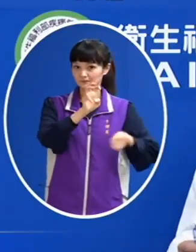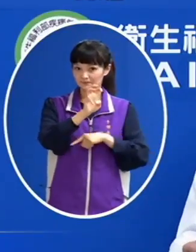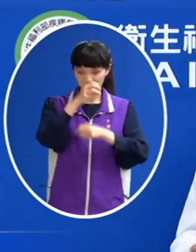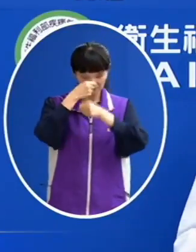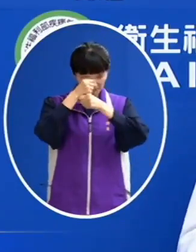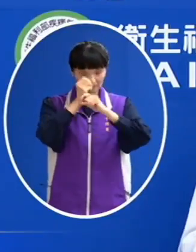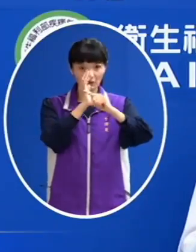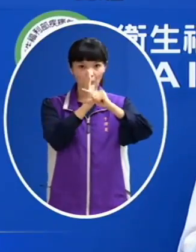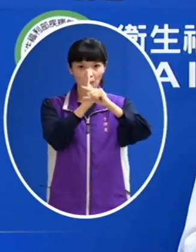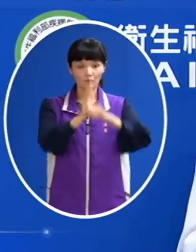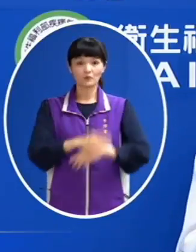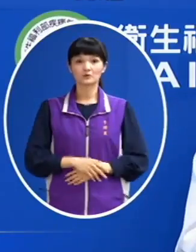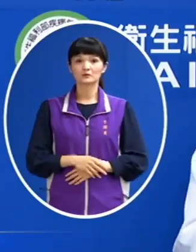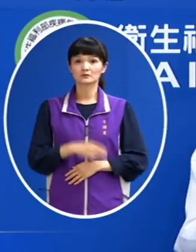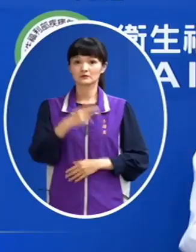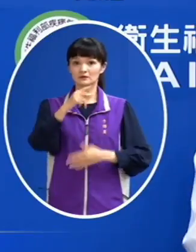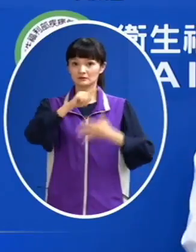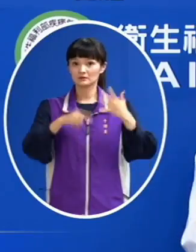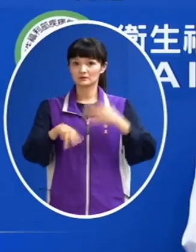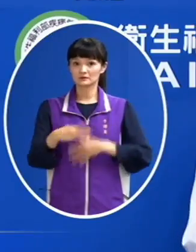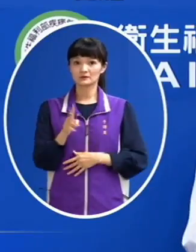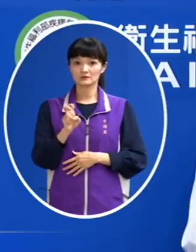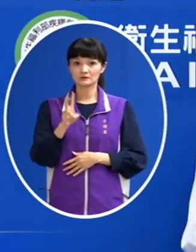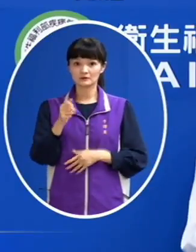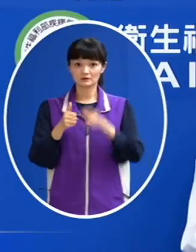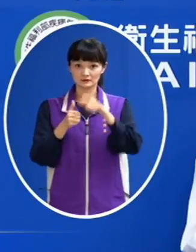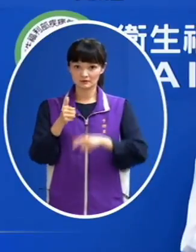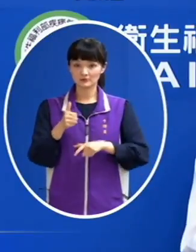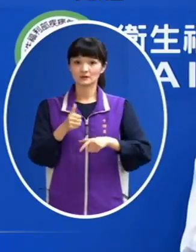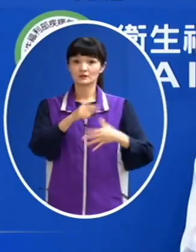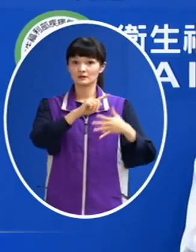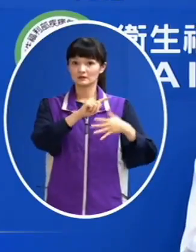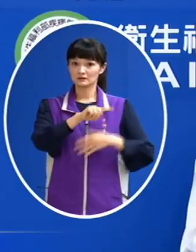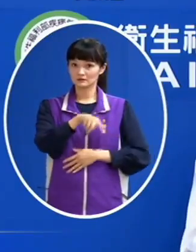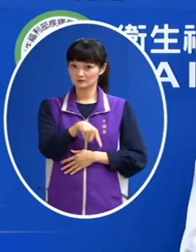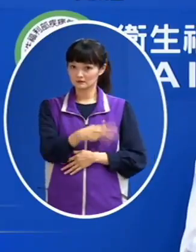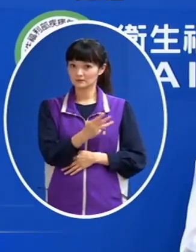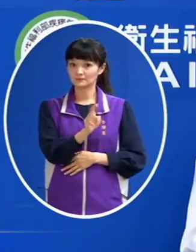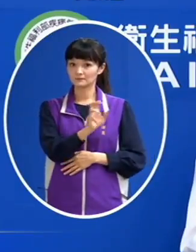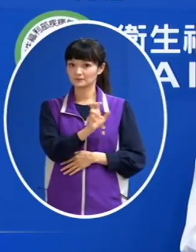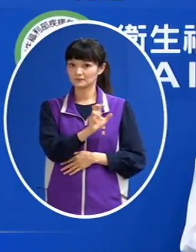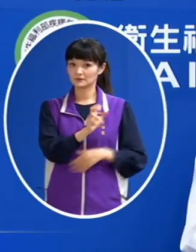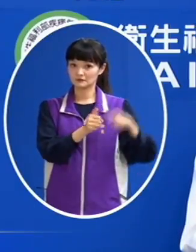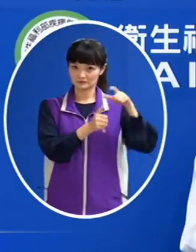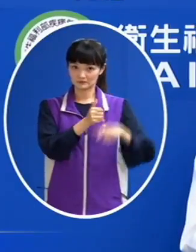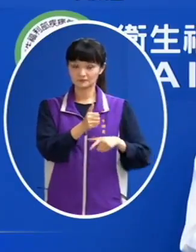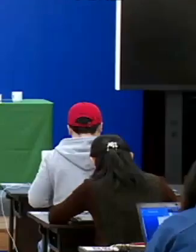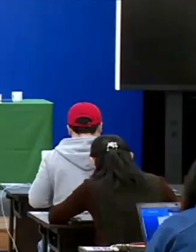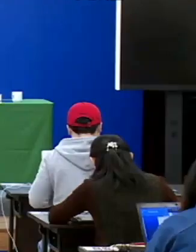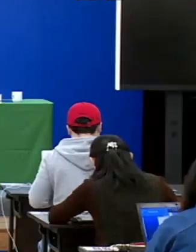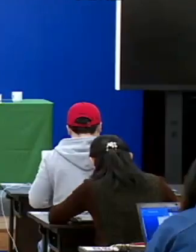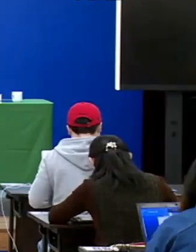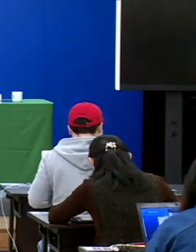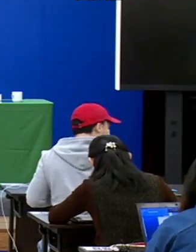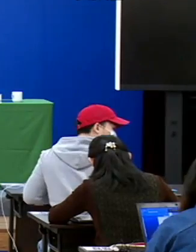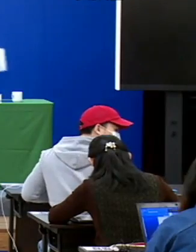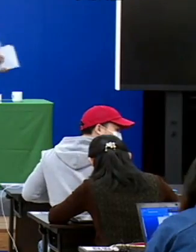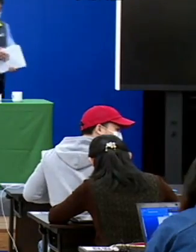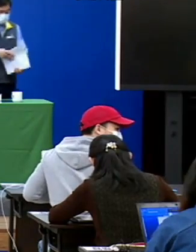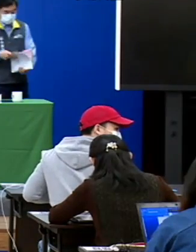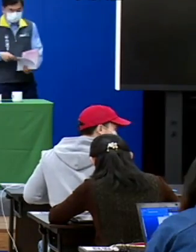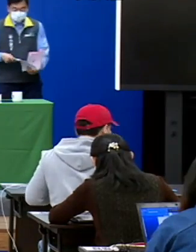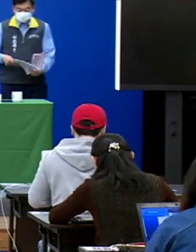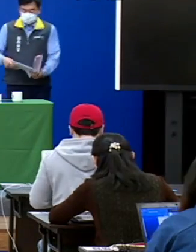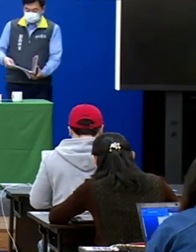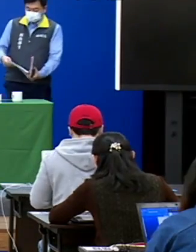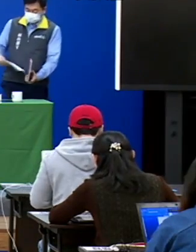位已针对322及380的校园及宿舍等公共区域进行消毒。 在指挥中心宣布